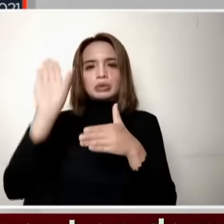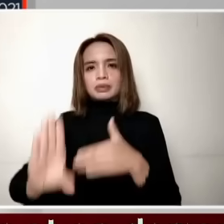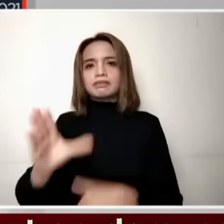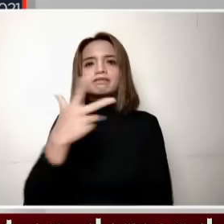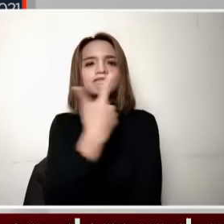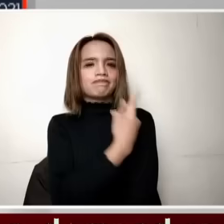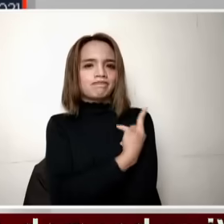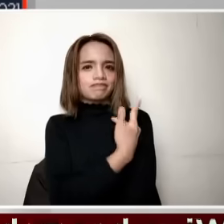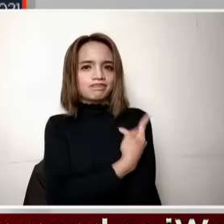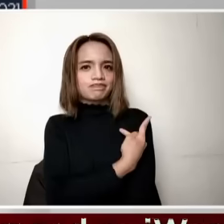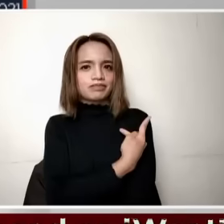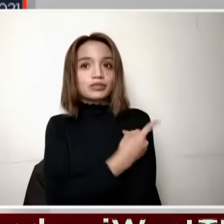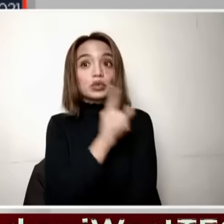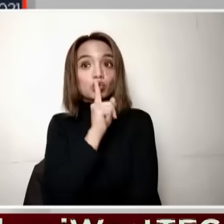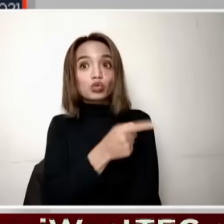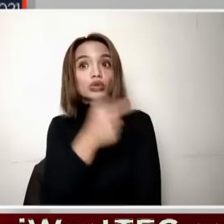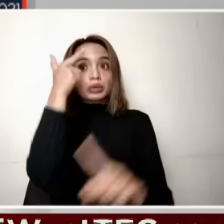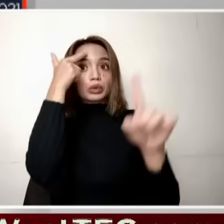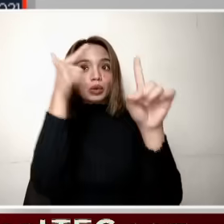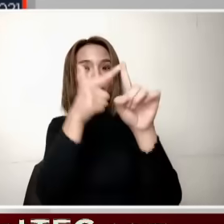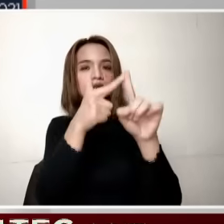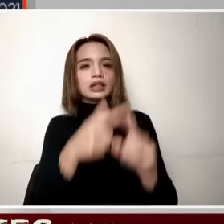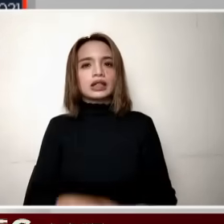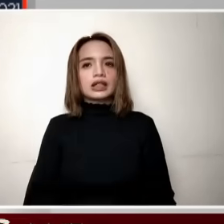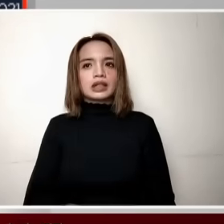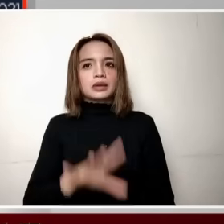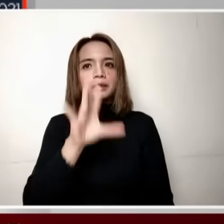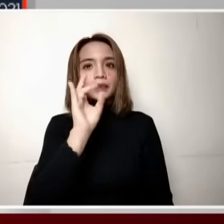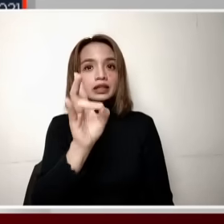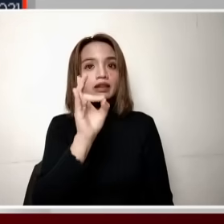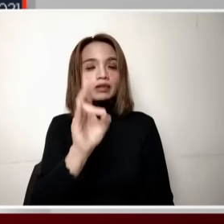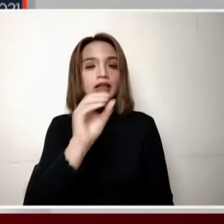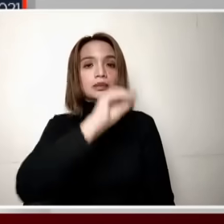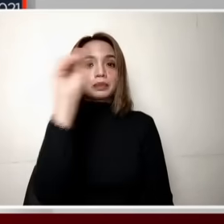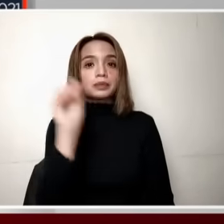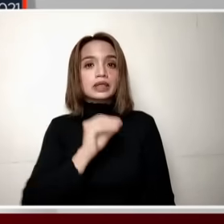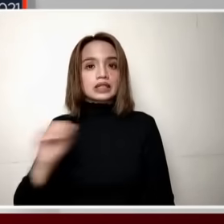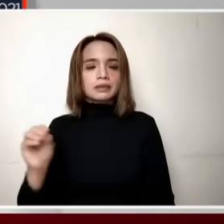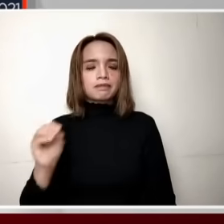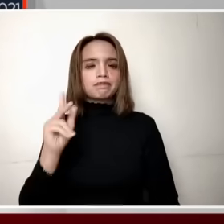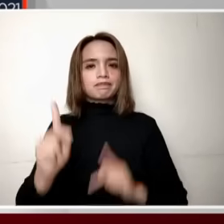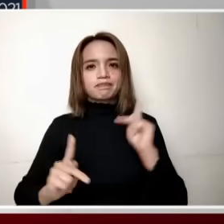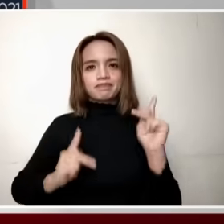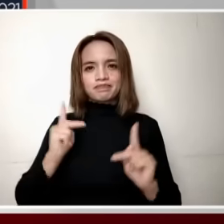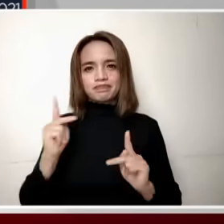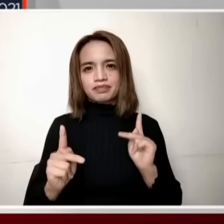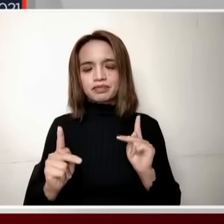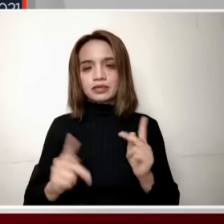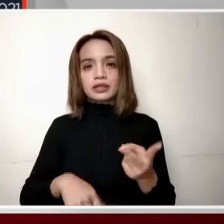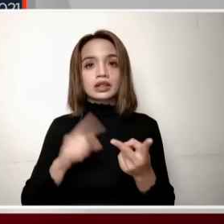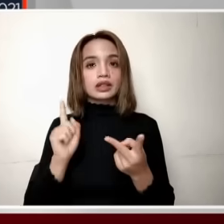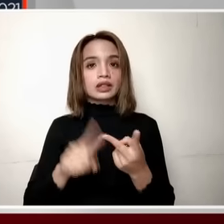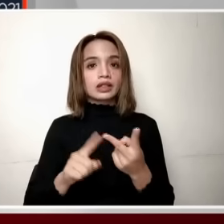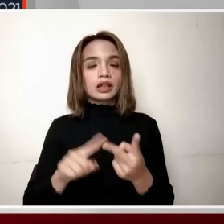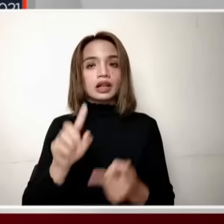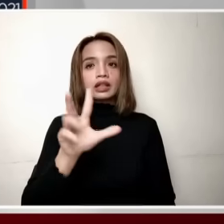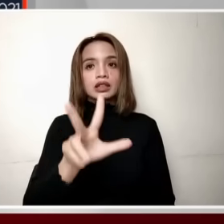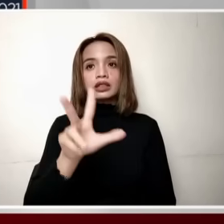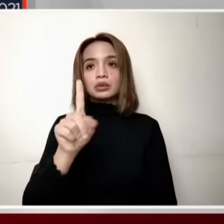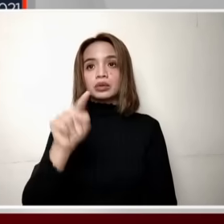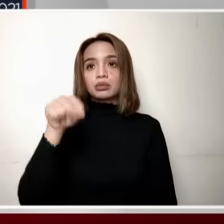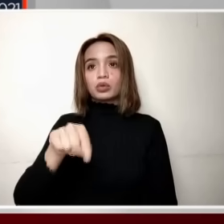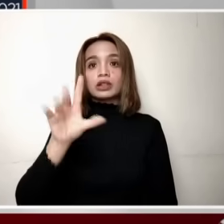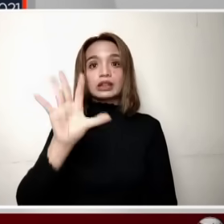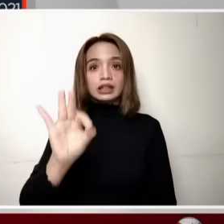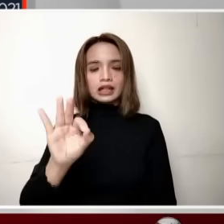sa target na 77 milyong Pilipino o 70% ng populasyon, habang nasa 31.9 million ang may unang